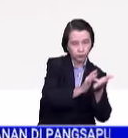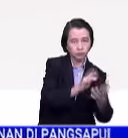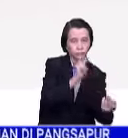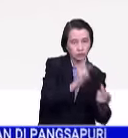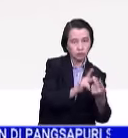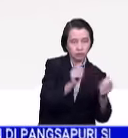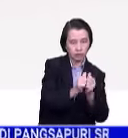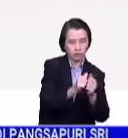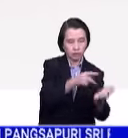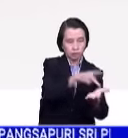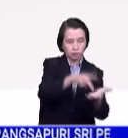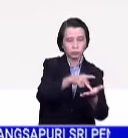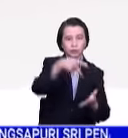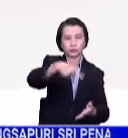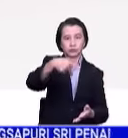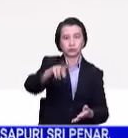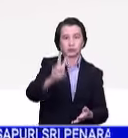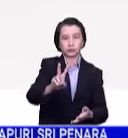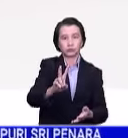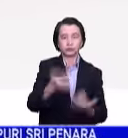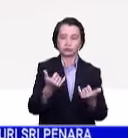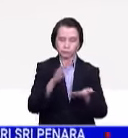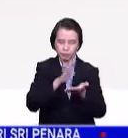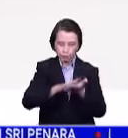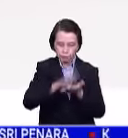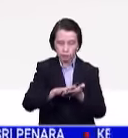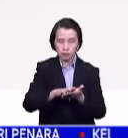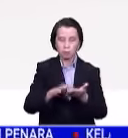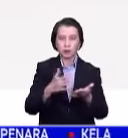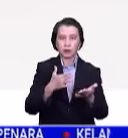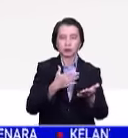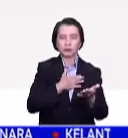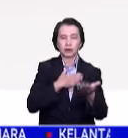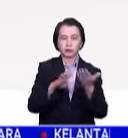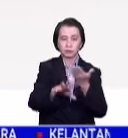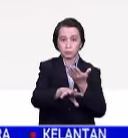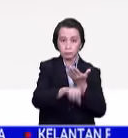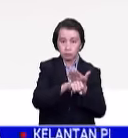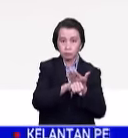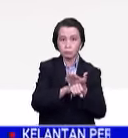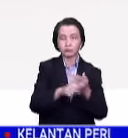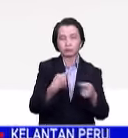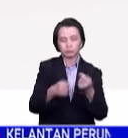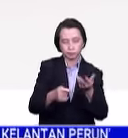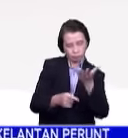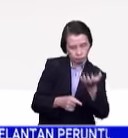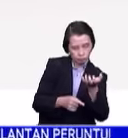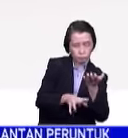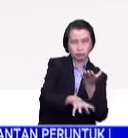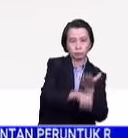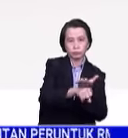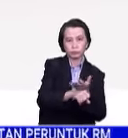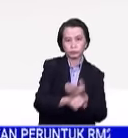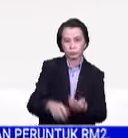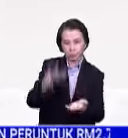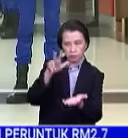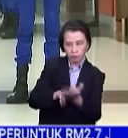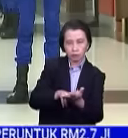vaksin PPV tertentu. Antara kemaskini di MySejahtera adalah butiran berkaitan kandungan dan status